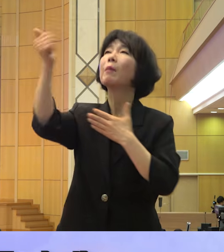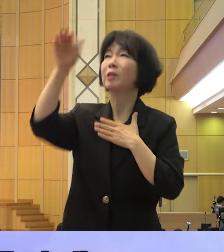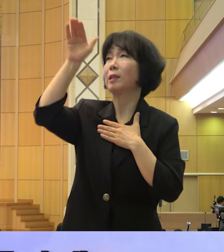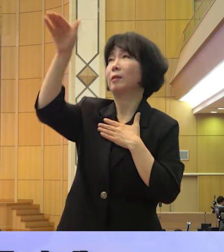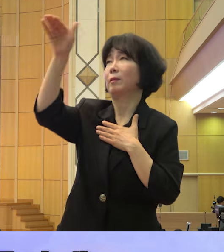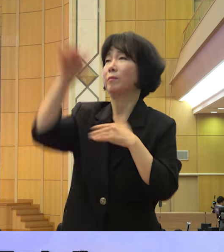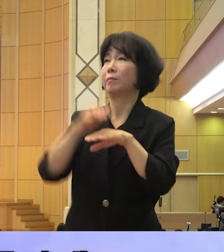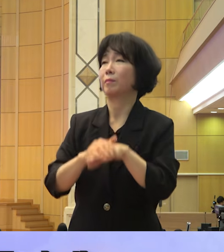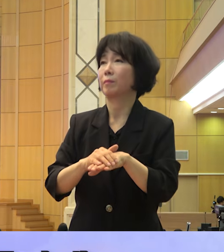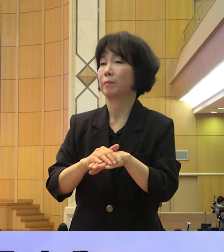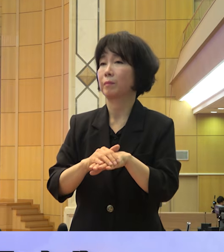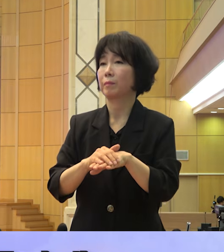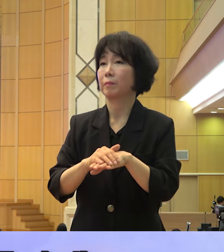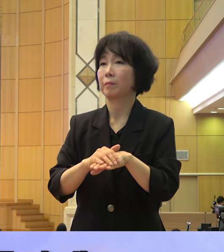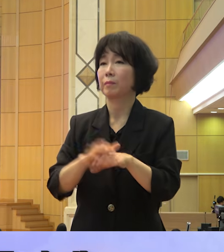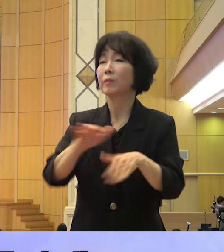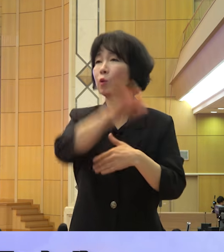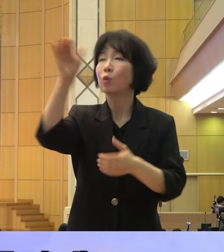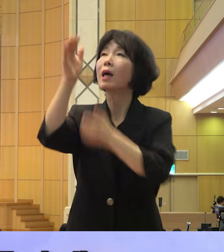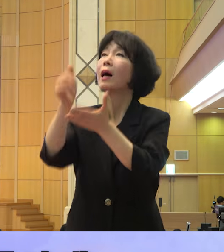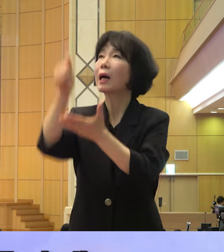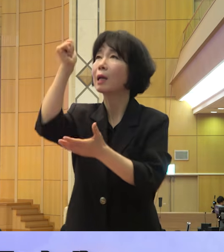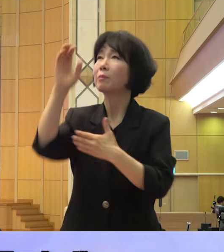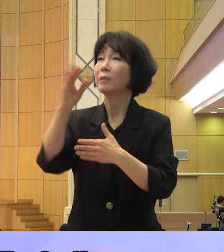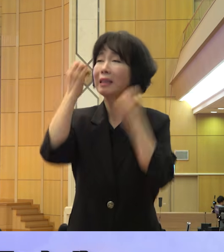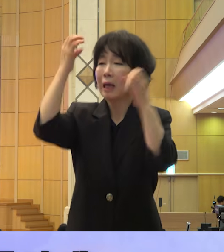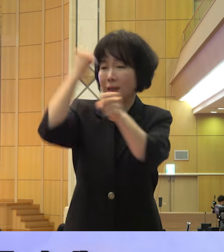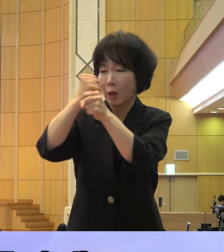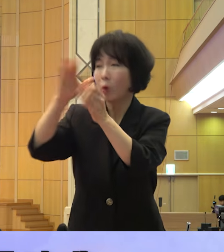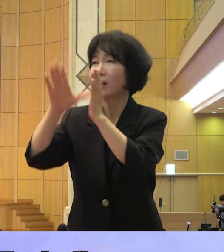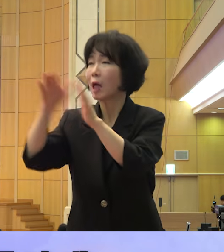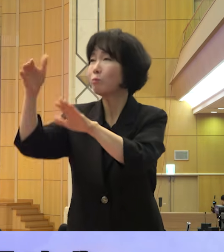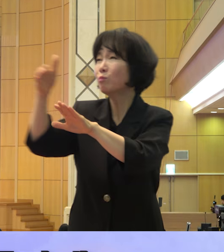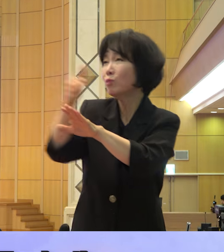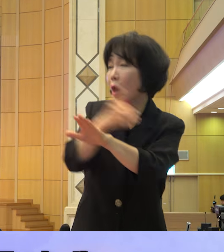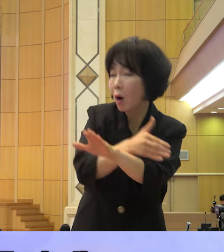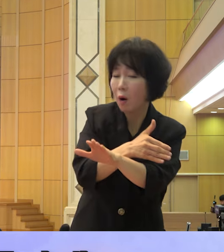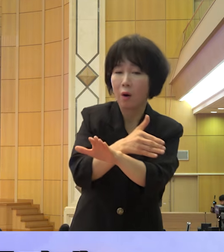아버지, 우리 하나님은 창조할 때부터,